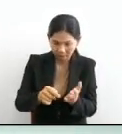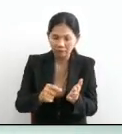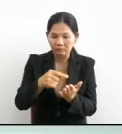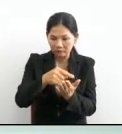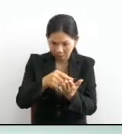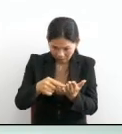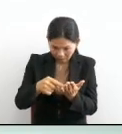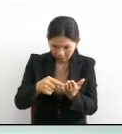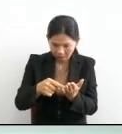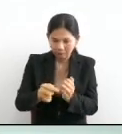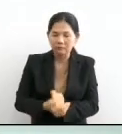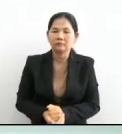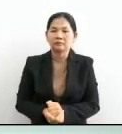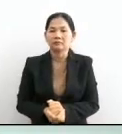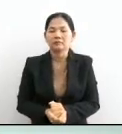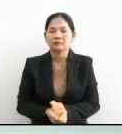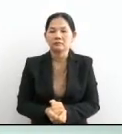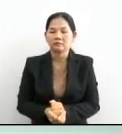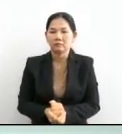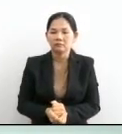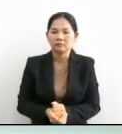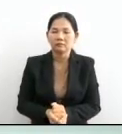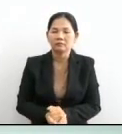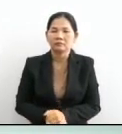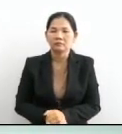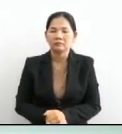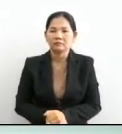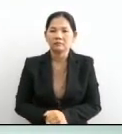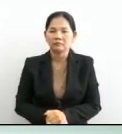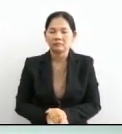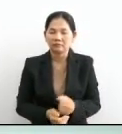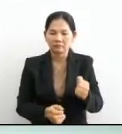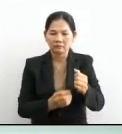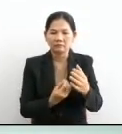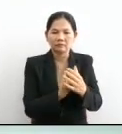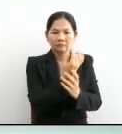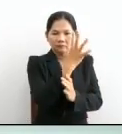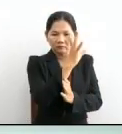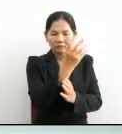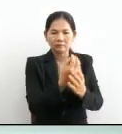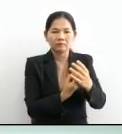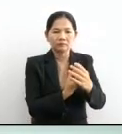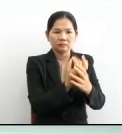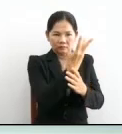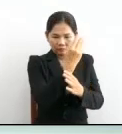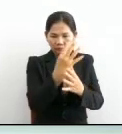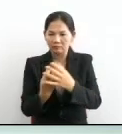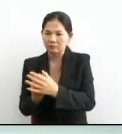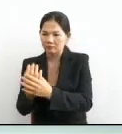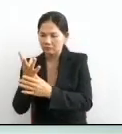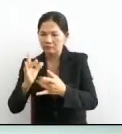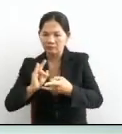នៅចំកណ្ដាលនេះមកចាកូនដាក់ថាដំណាំដំឡូងមី